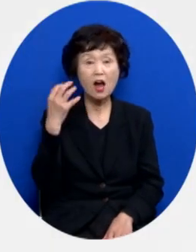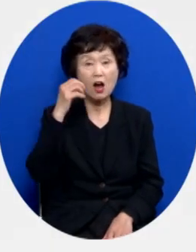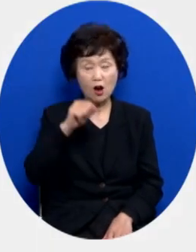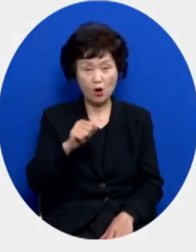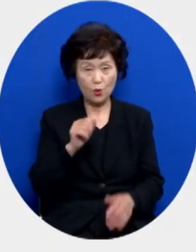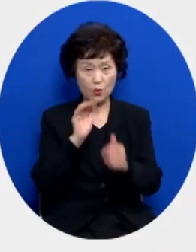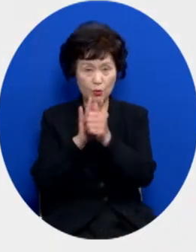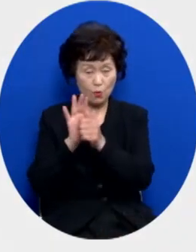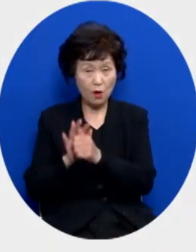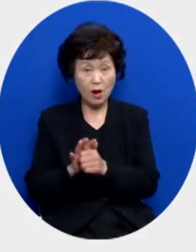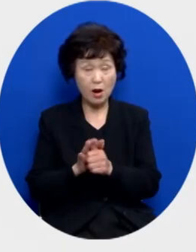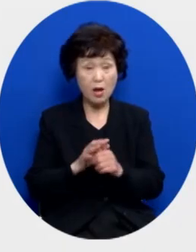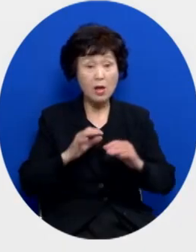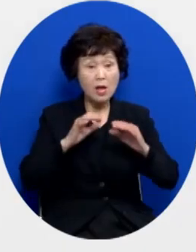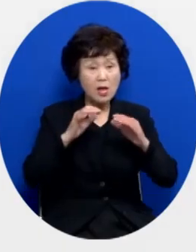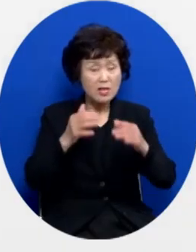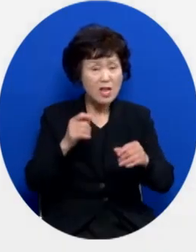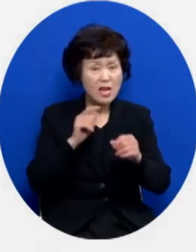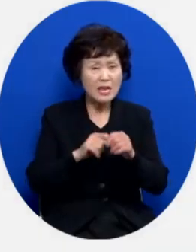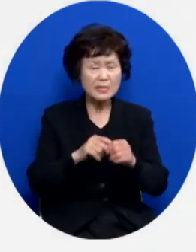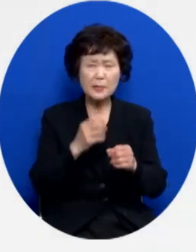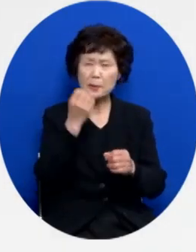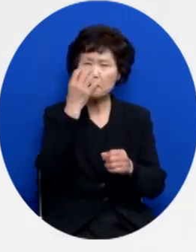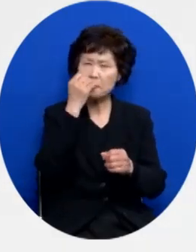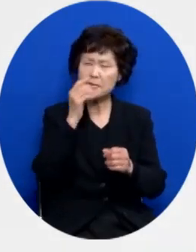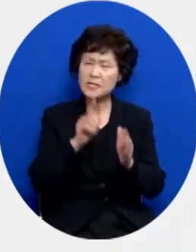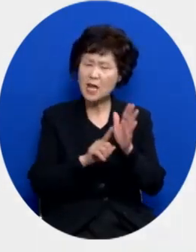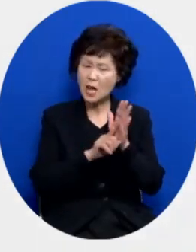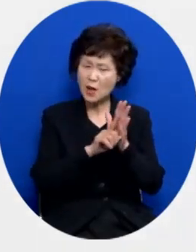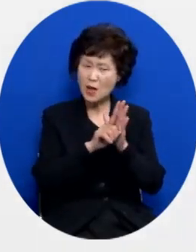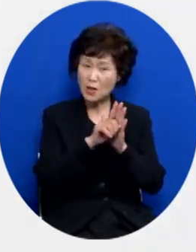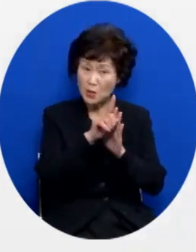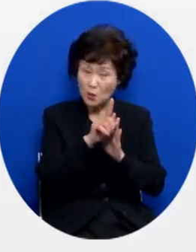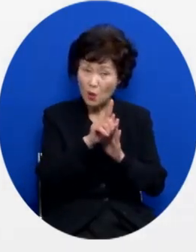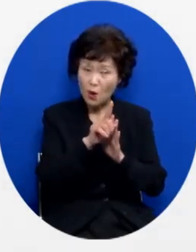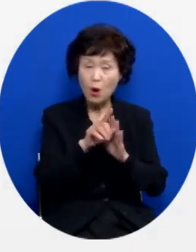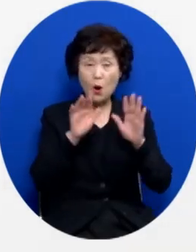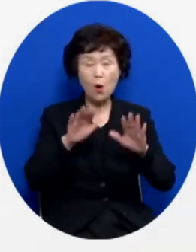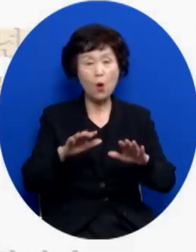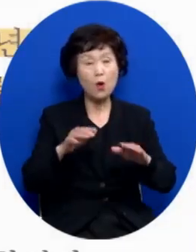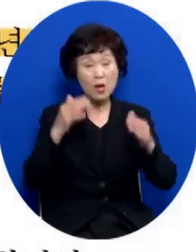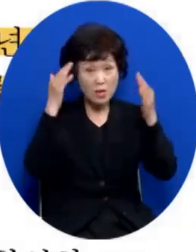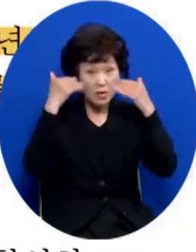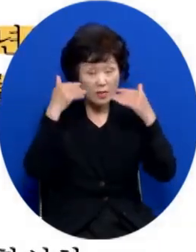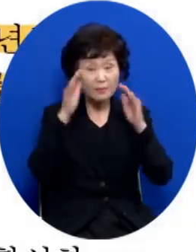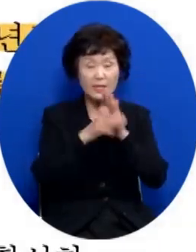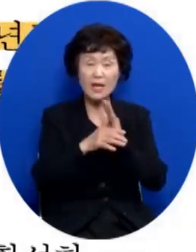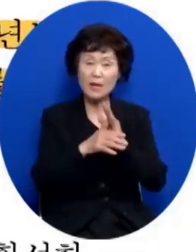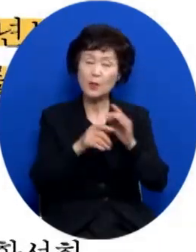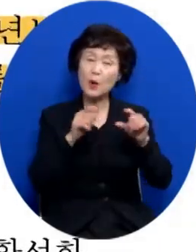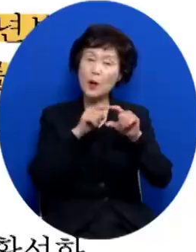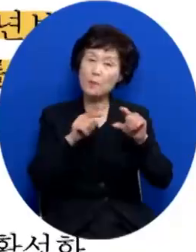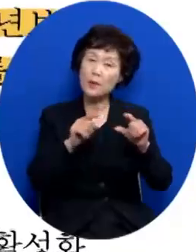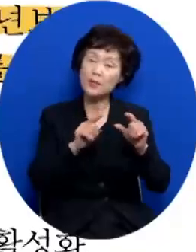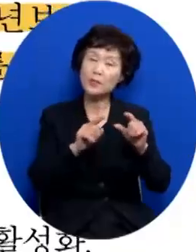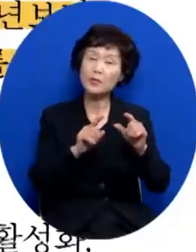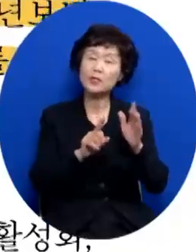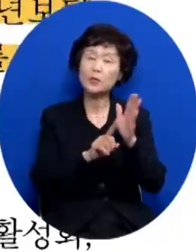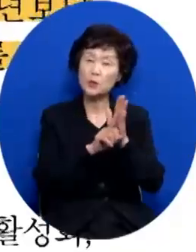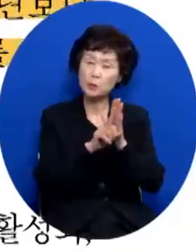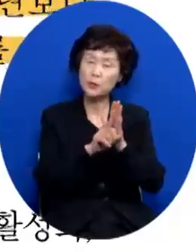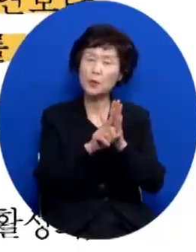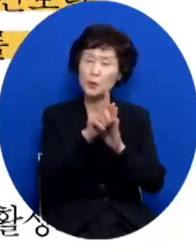행정안전부는 세계적인 이상기후 심화 현상으로 이번 여름도 평균 기온이 평년보다 높을 것으로 예상된다며